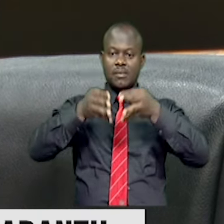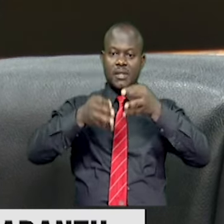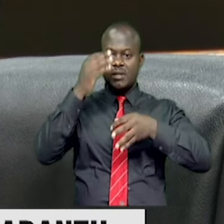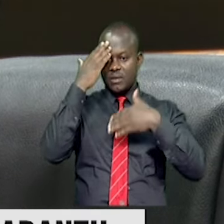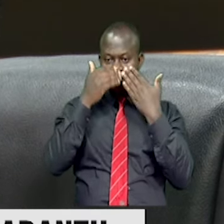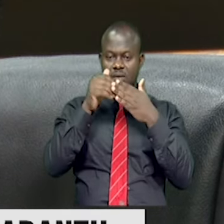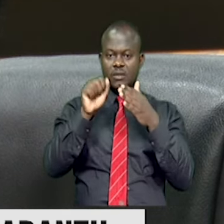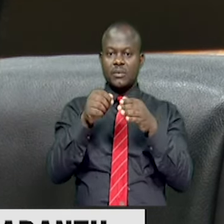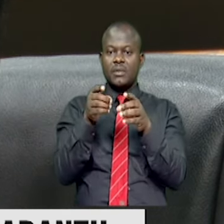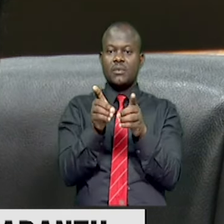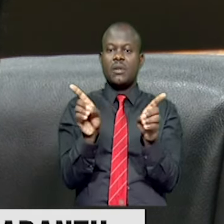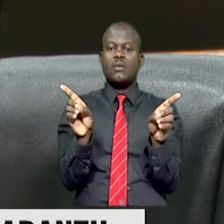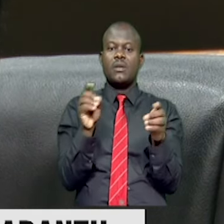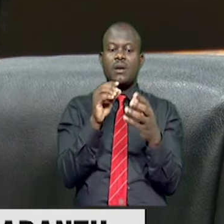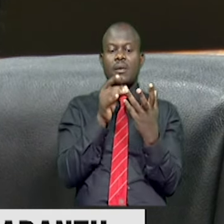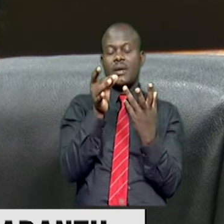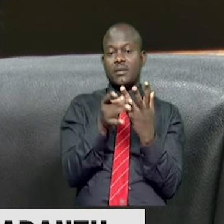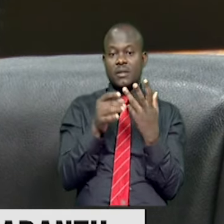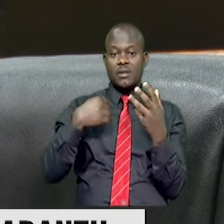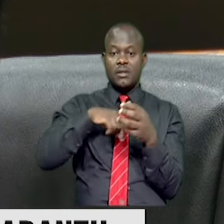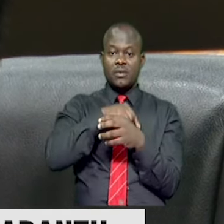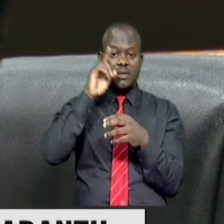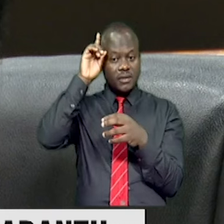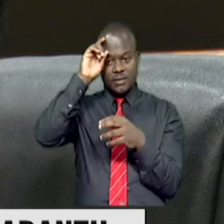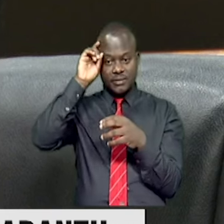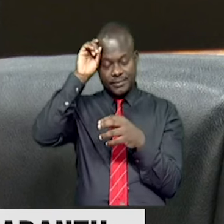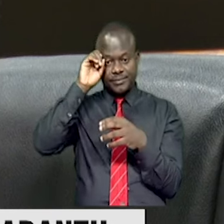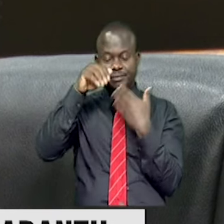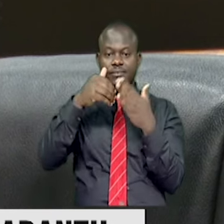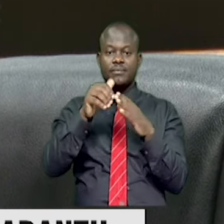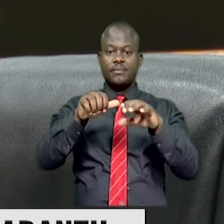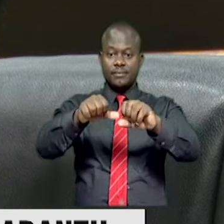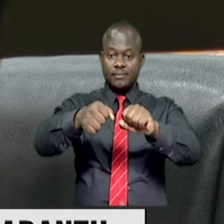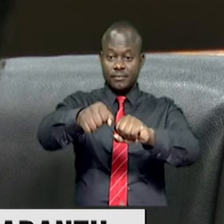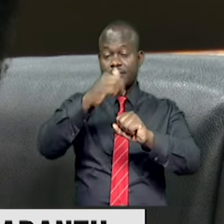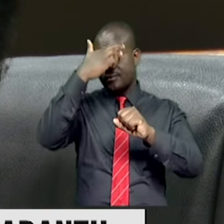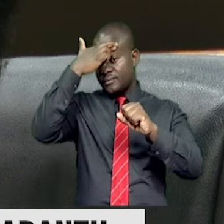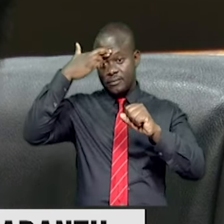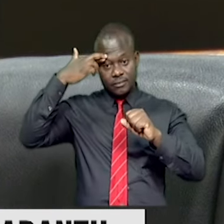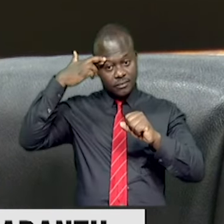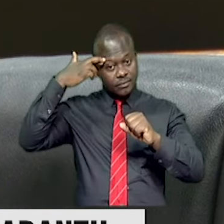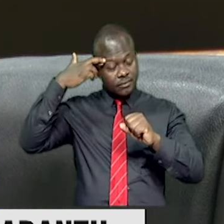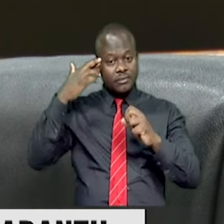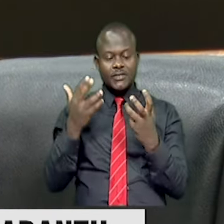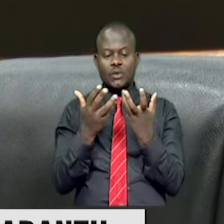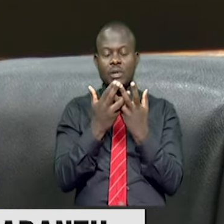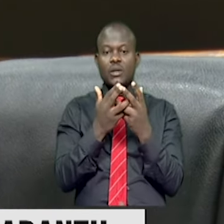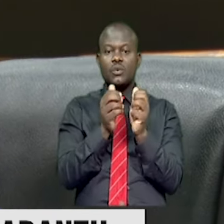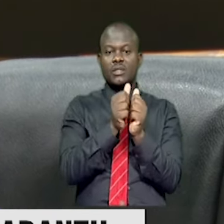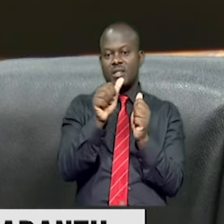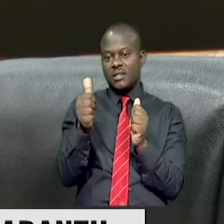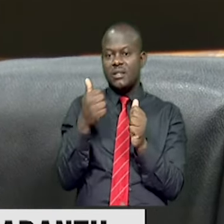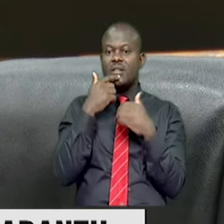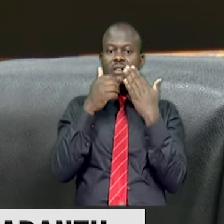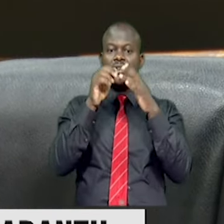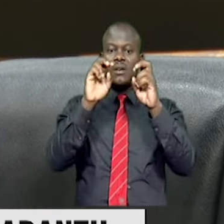ngo atandukanye abashyingiranywe. Nge numvaga rwose ufashe iyi mpamvu ukayihuza n'iyuko